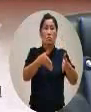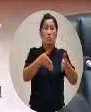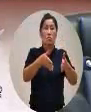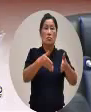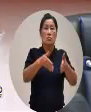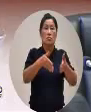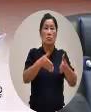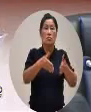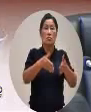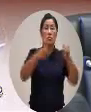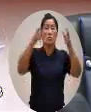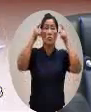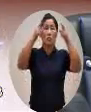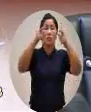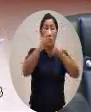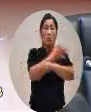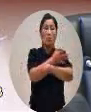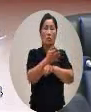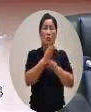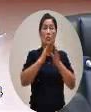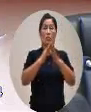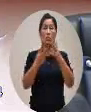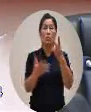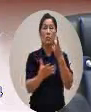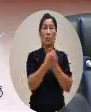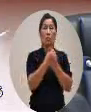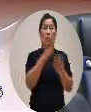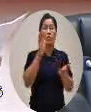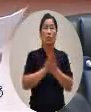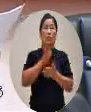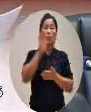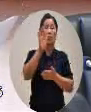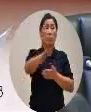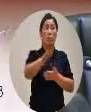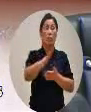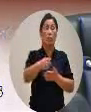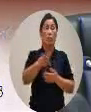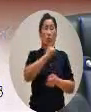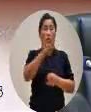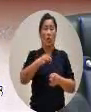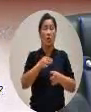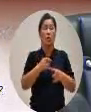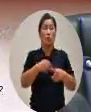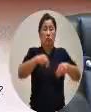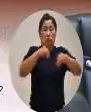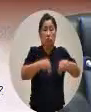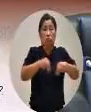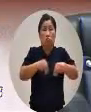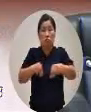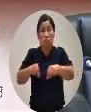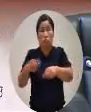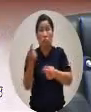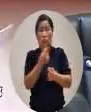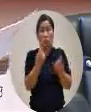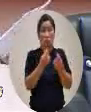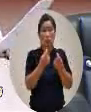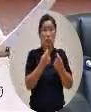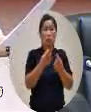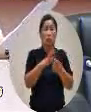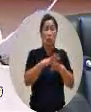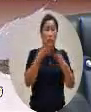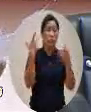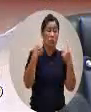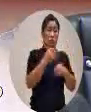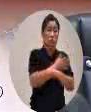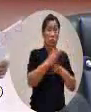我們高雄縣市合併以來有一些企業比如說所有